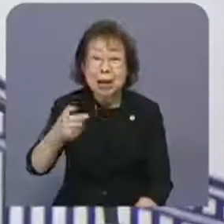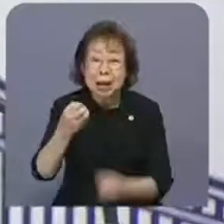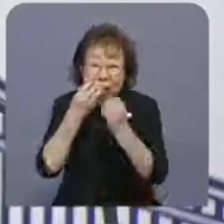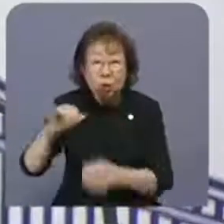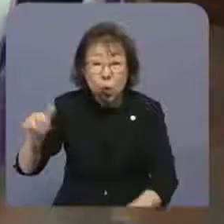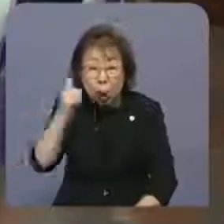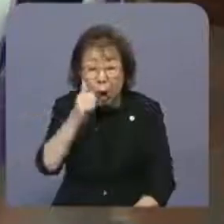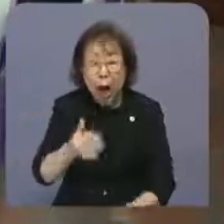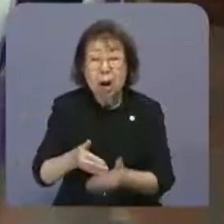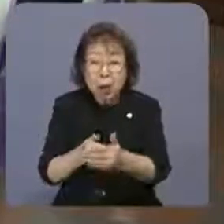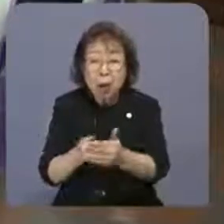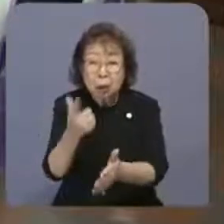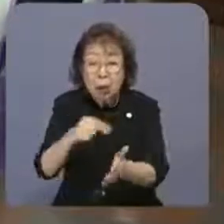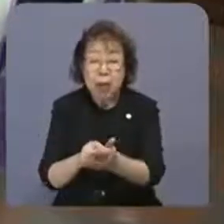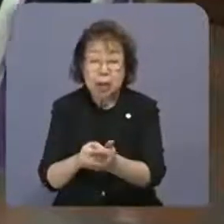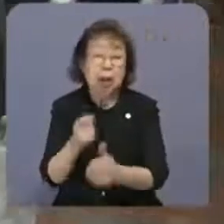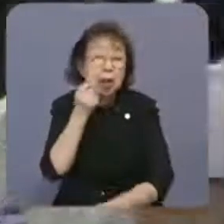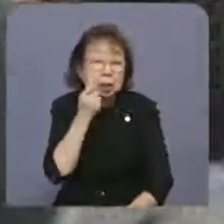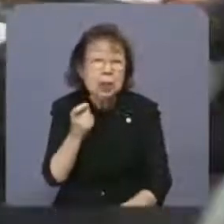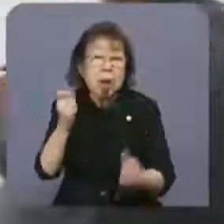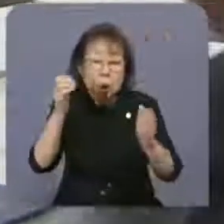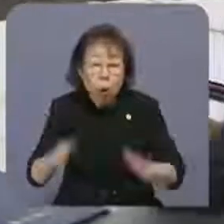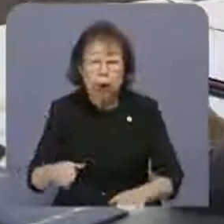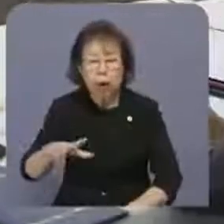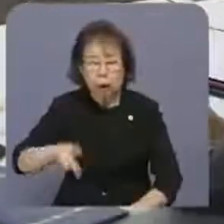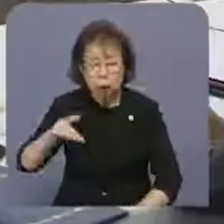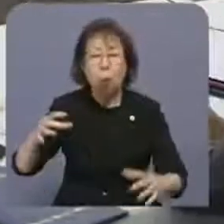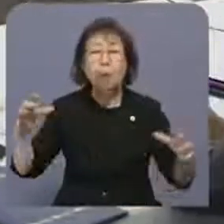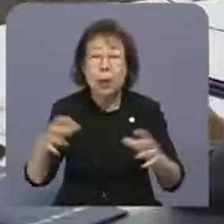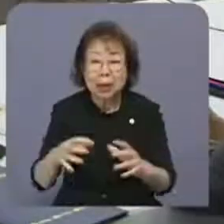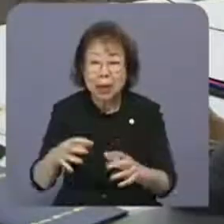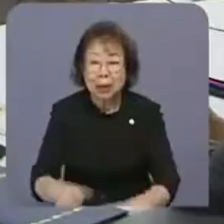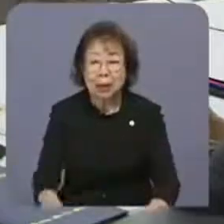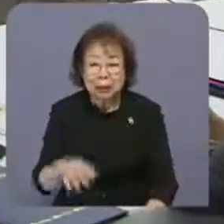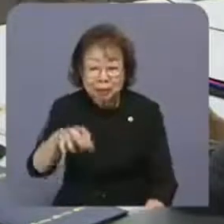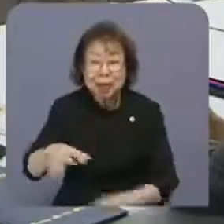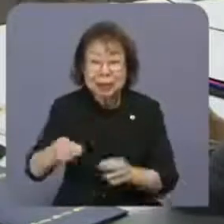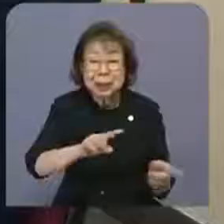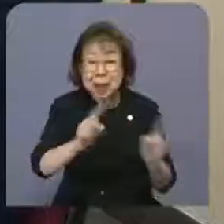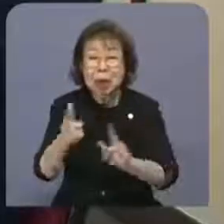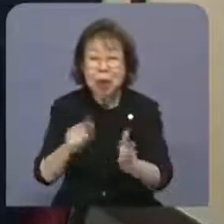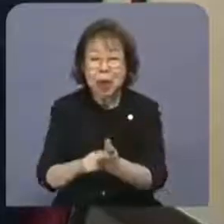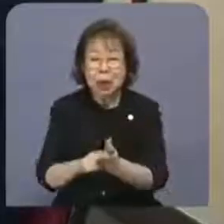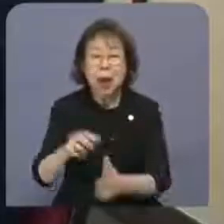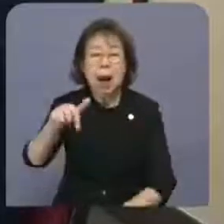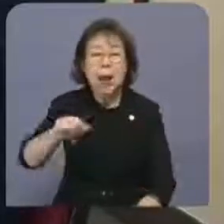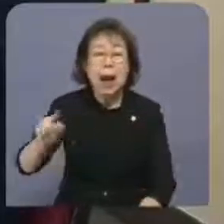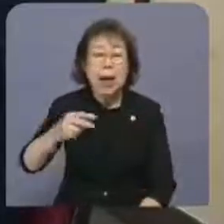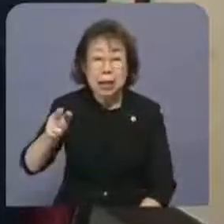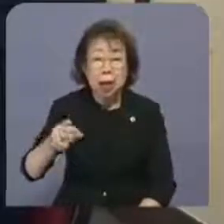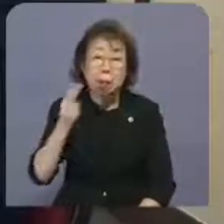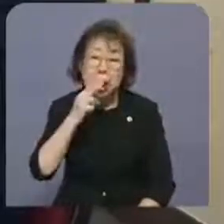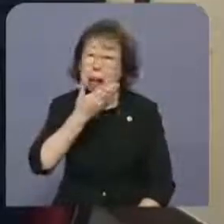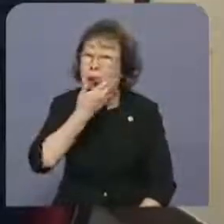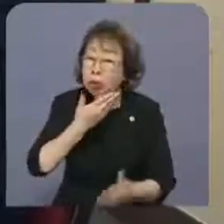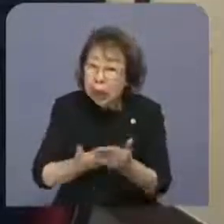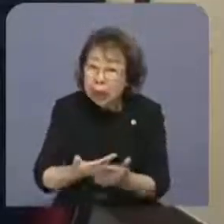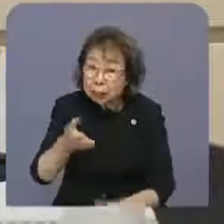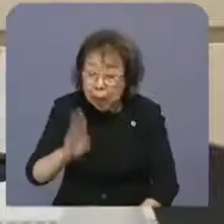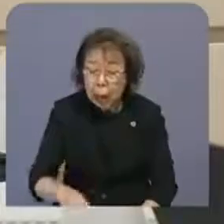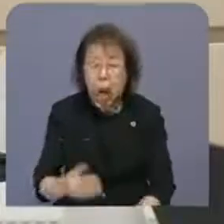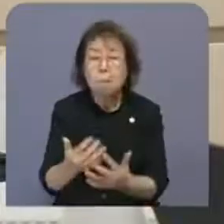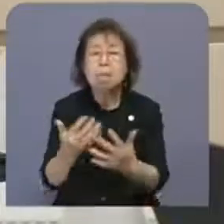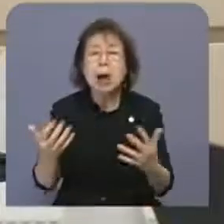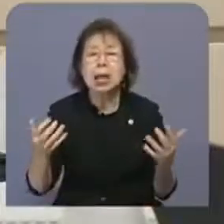건설을 촉구한 지 10개월 만입니다. 지역경제를 살리는데 가덕신공항만큼 박람회 유치가